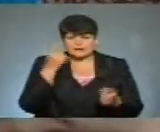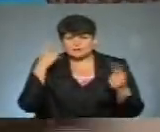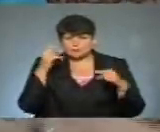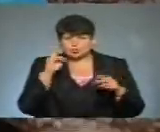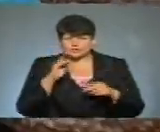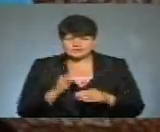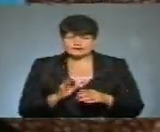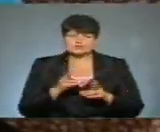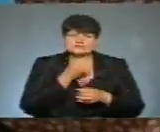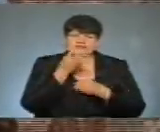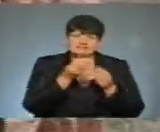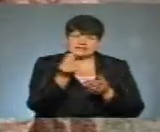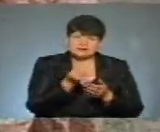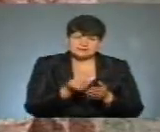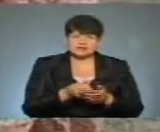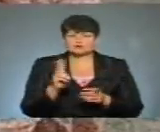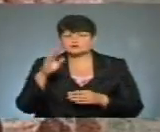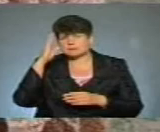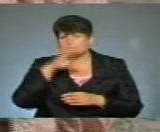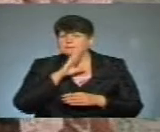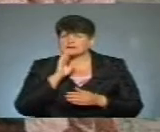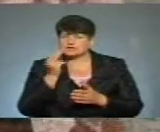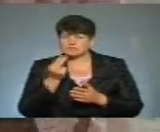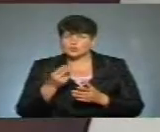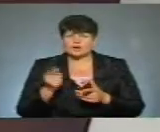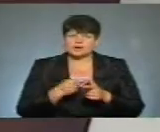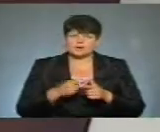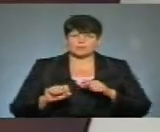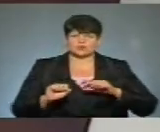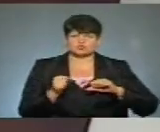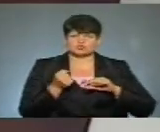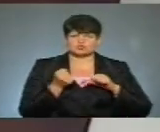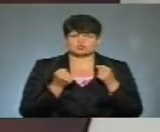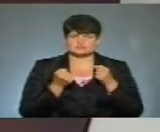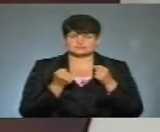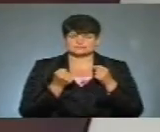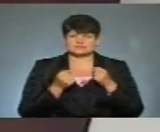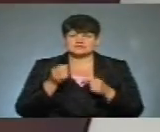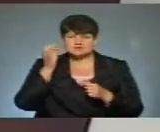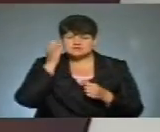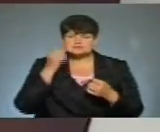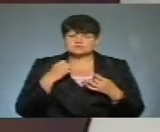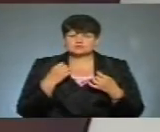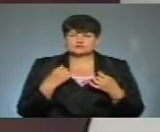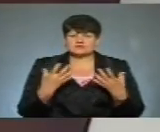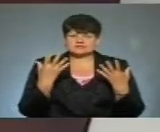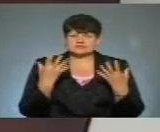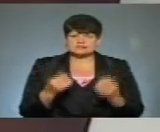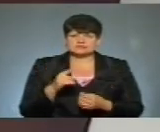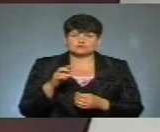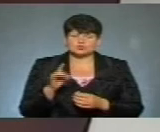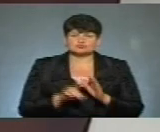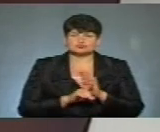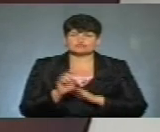малює квіти, дехто малює батьків або друзів. Нагадаю, святкування Дня Зборова розпочалося